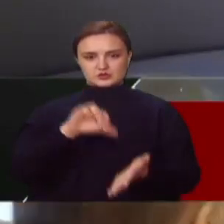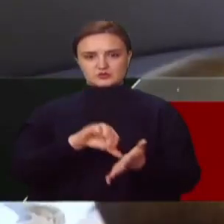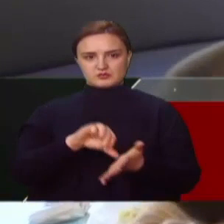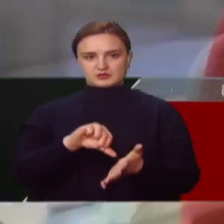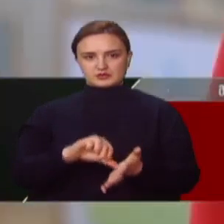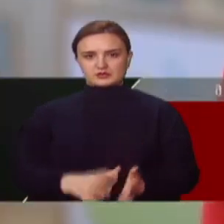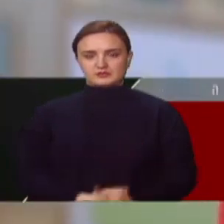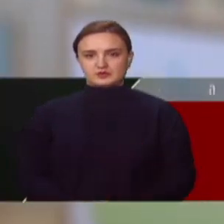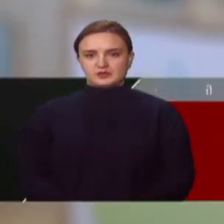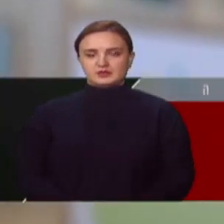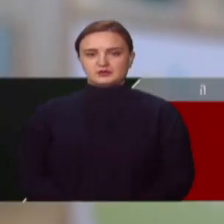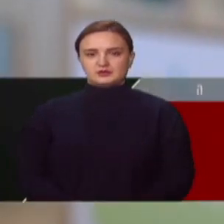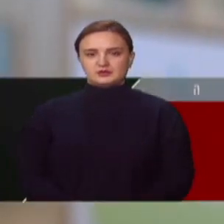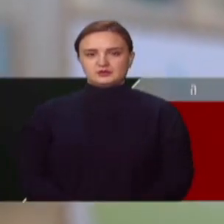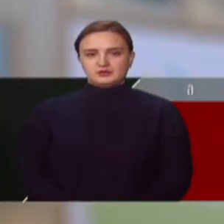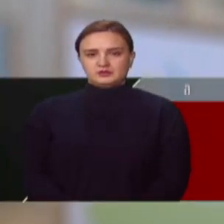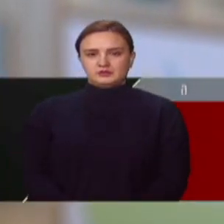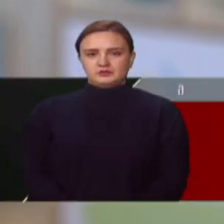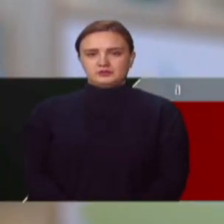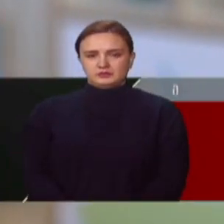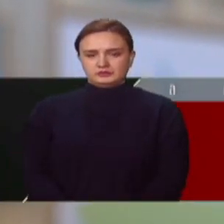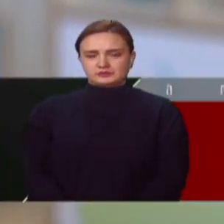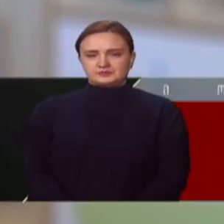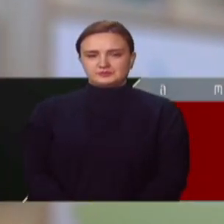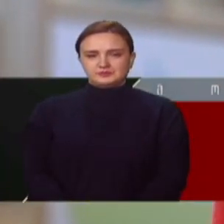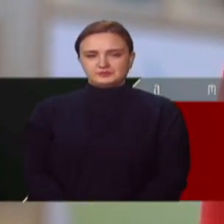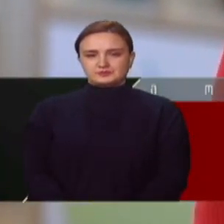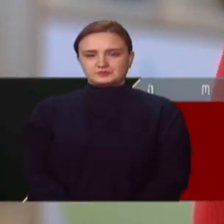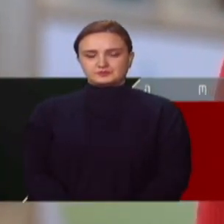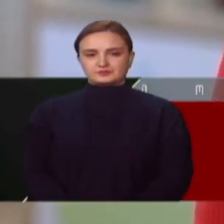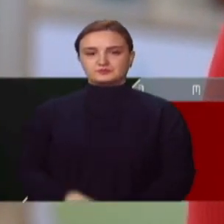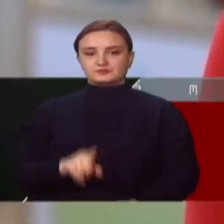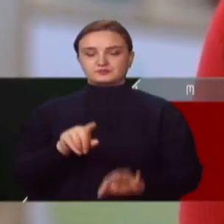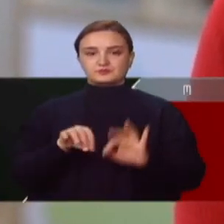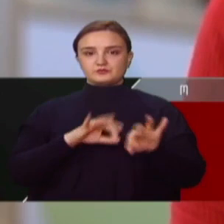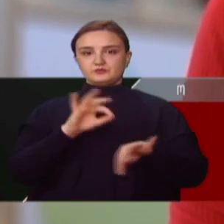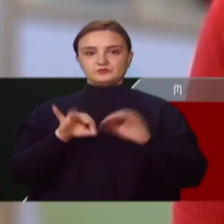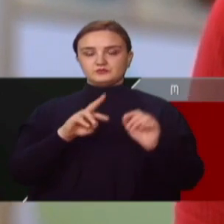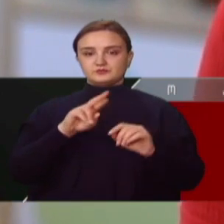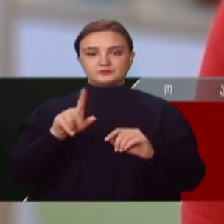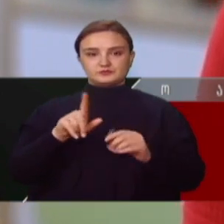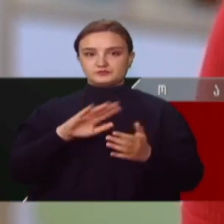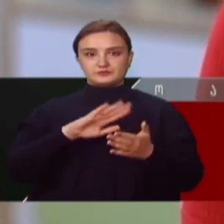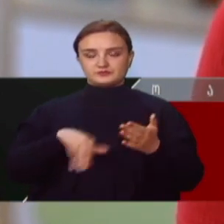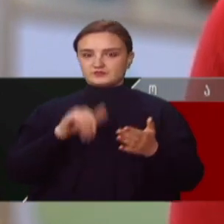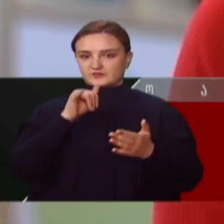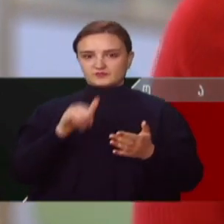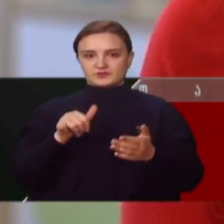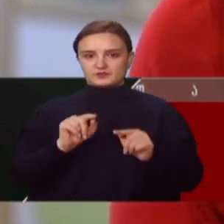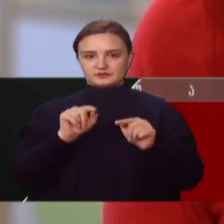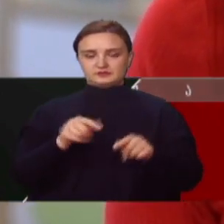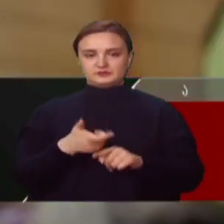წარმომადგენლებიც. ჩვენ ეს პროექტი რომ არას, აქ საერთოდ ვერ მოხვდებოდით. ძალიან კმაყოფილი